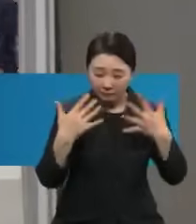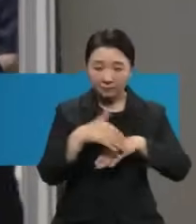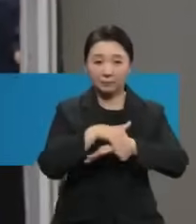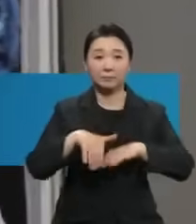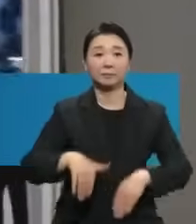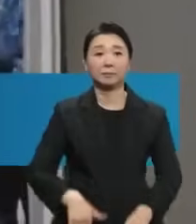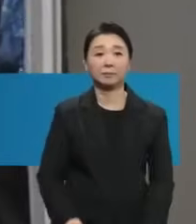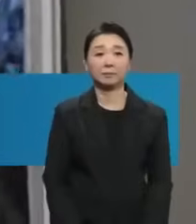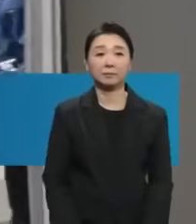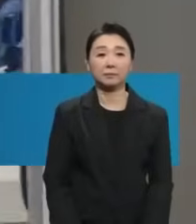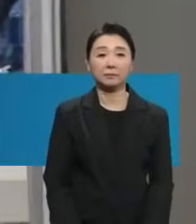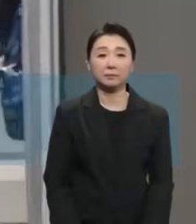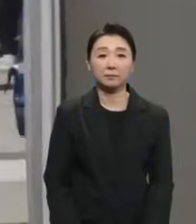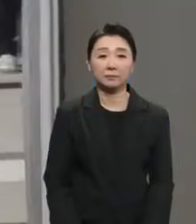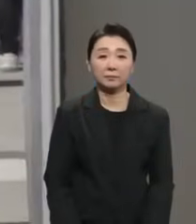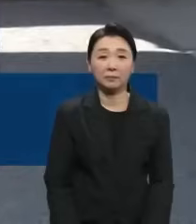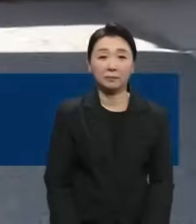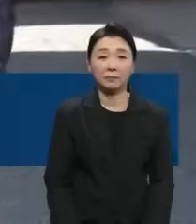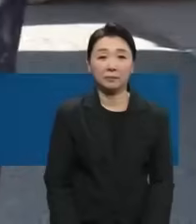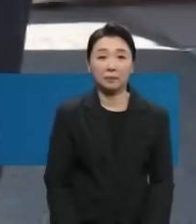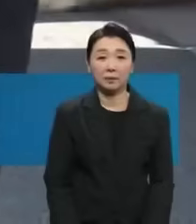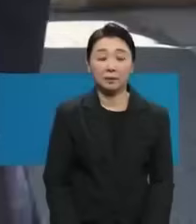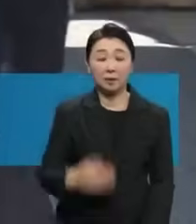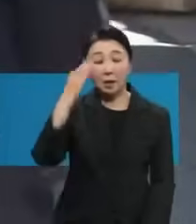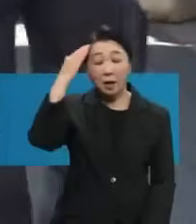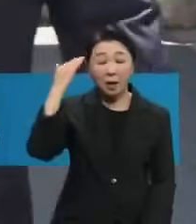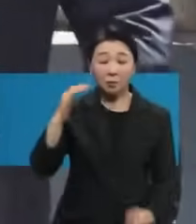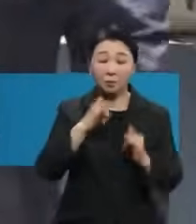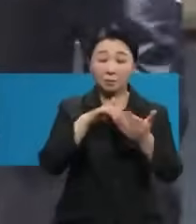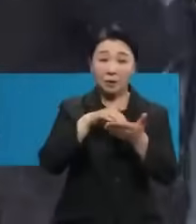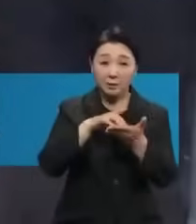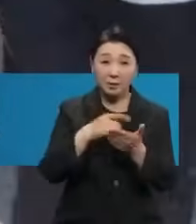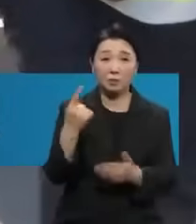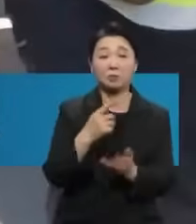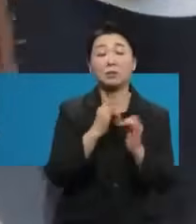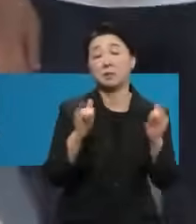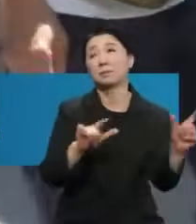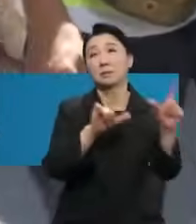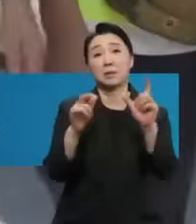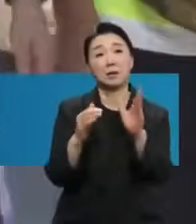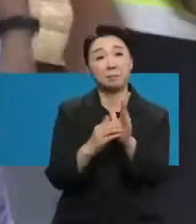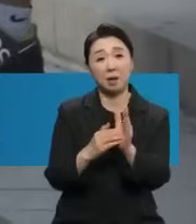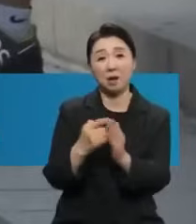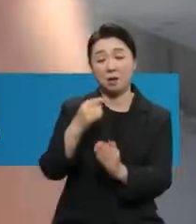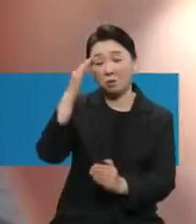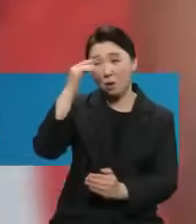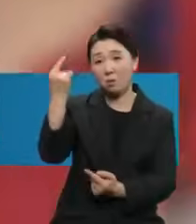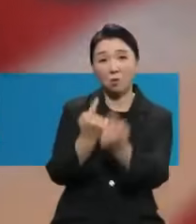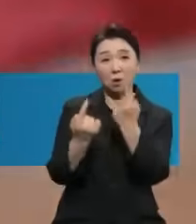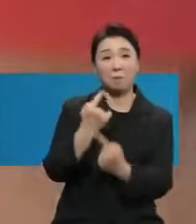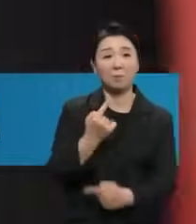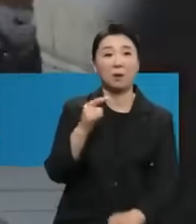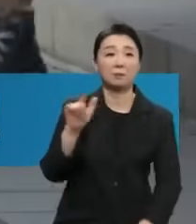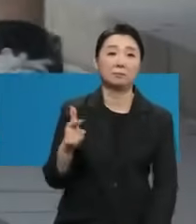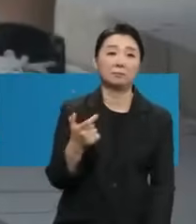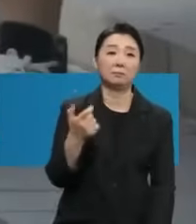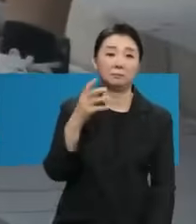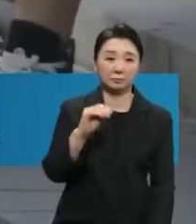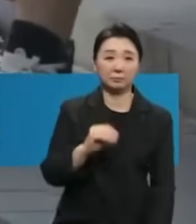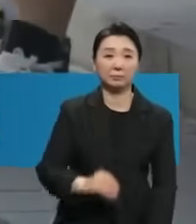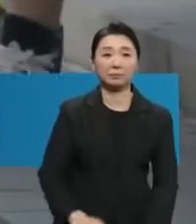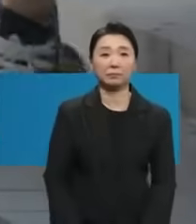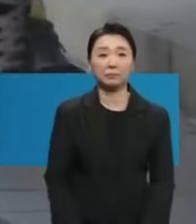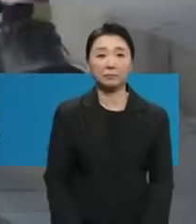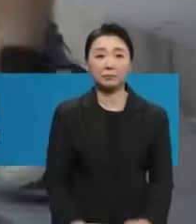시행할 예정입니다. 6천 명 남짓 사는 한옥마을을 찾는 관광객 수 644만 명이 넘는다고